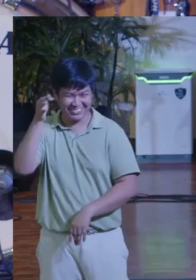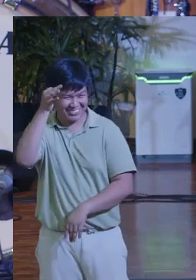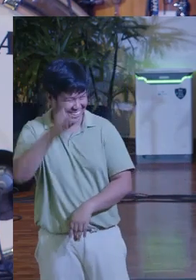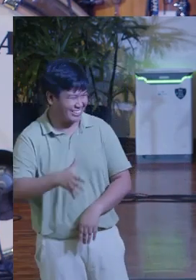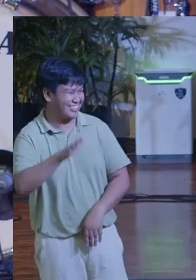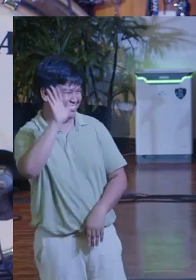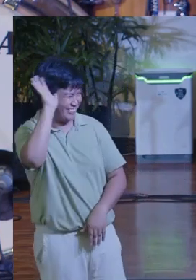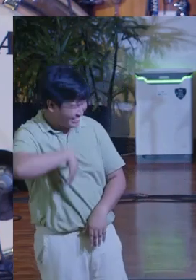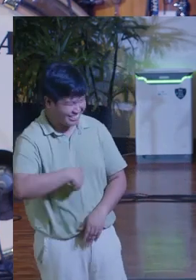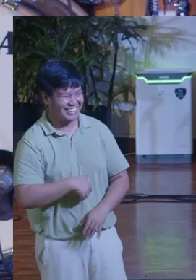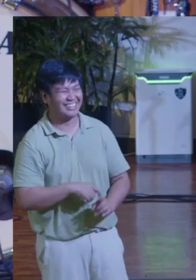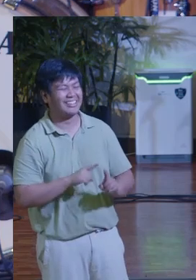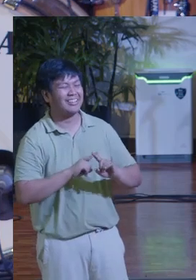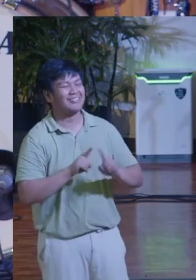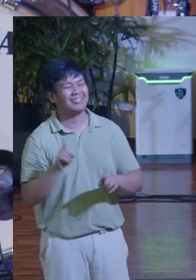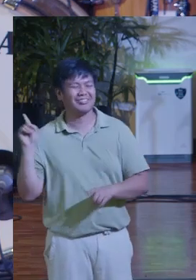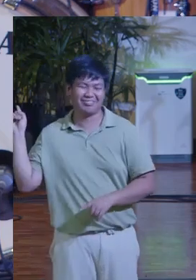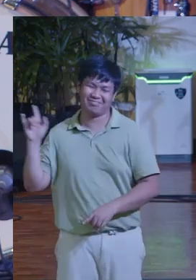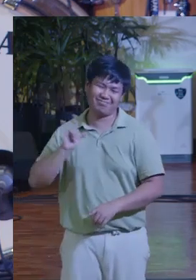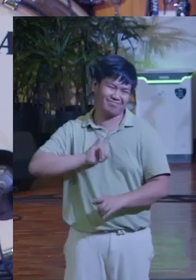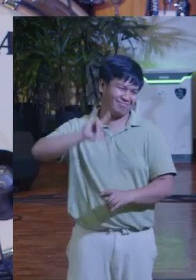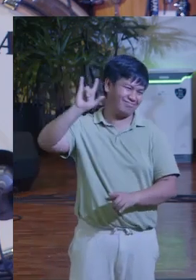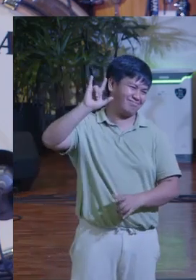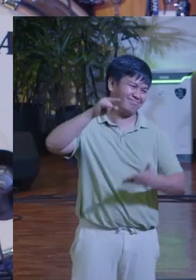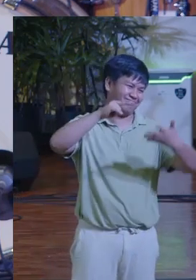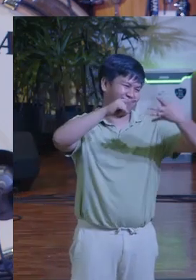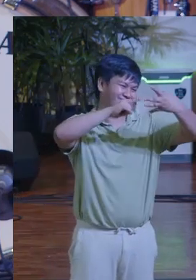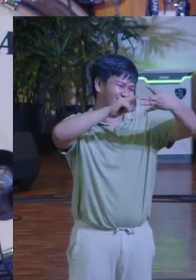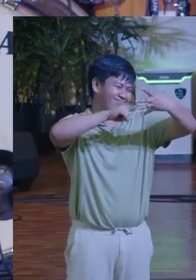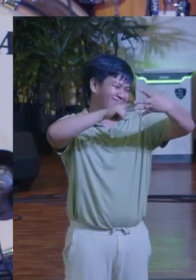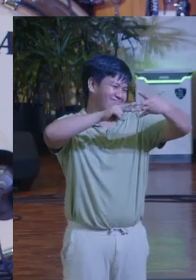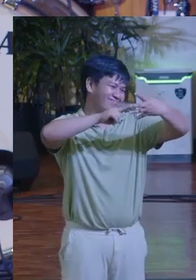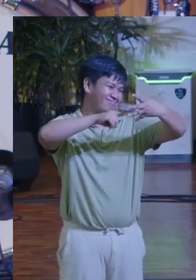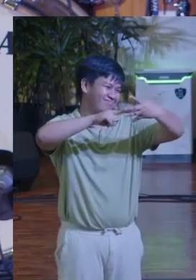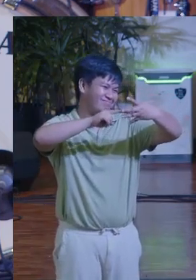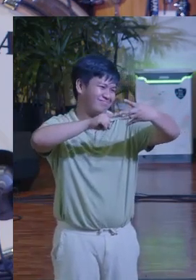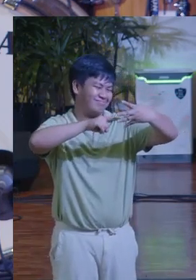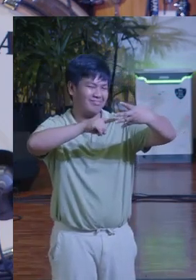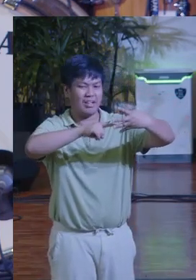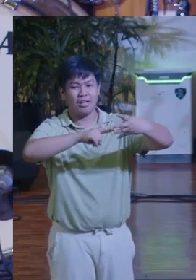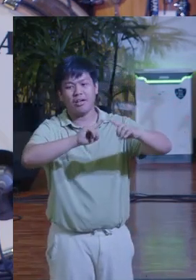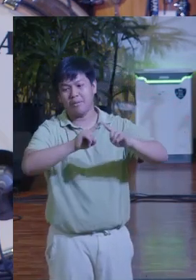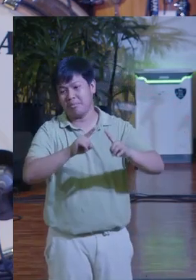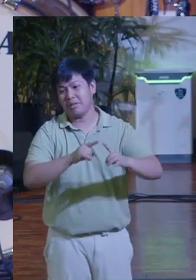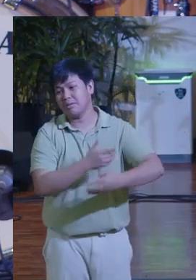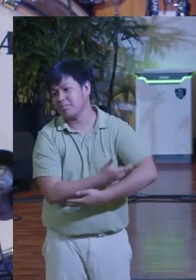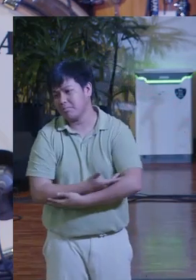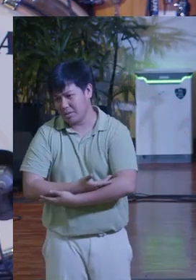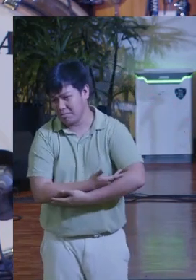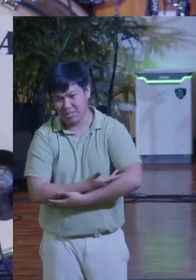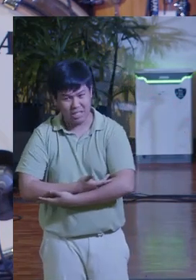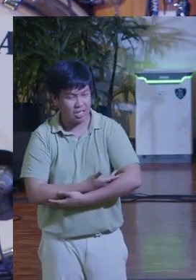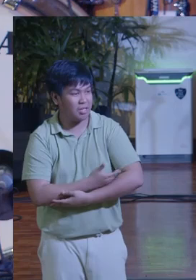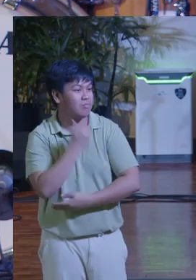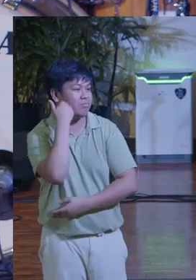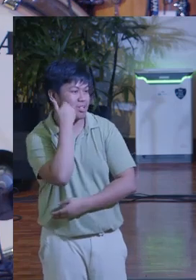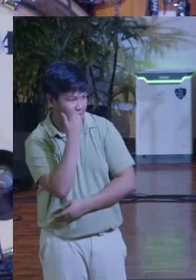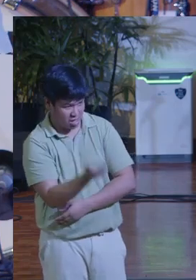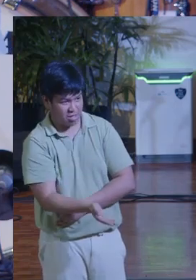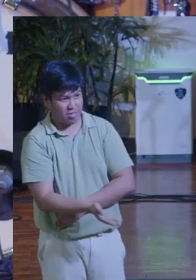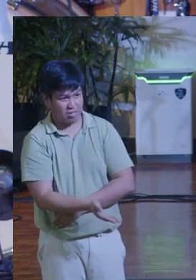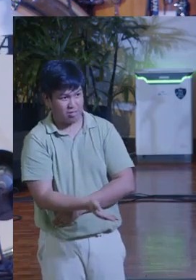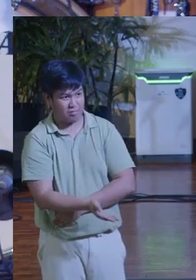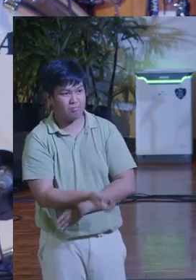Pero mahal na mahal ko po yung anak kong yun, si Hannah. Pero siya ay kinuha ng Panginoon, amin din